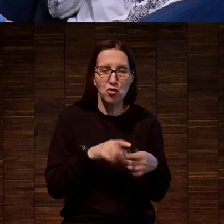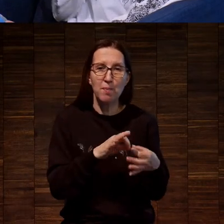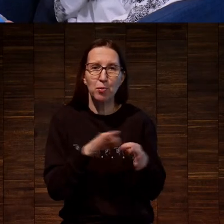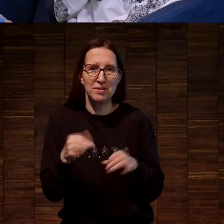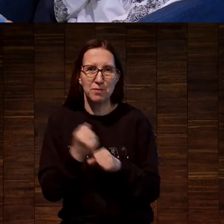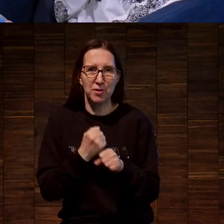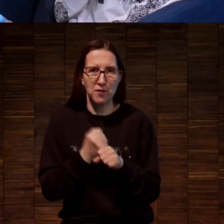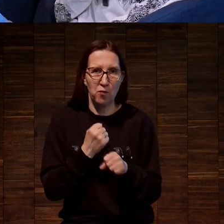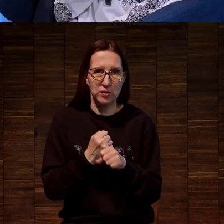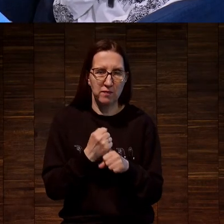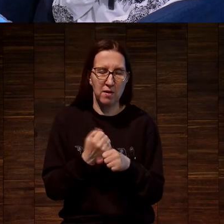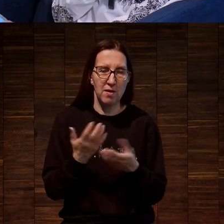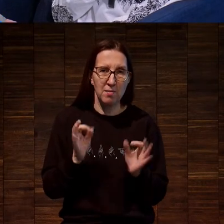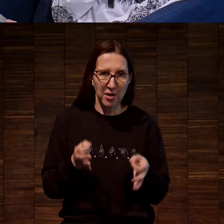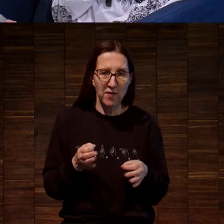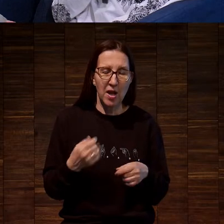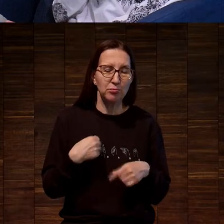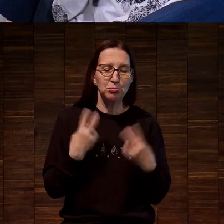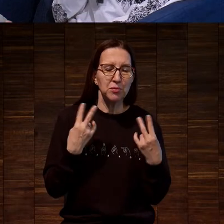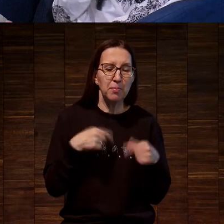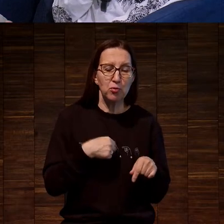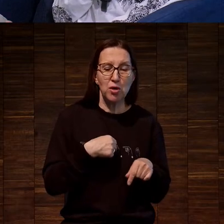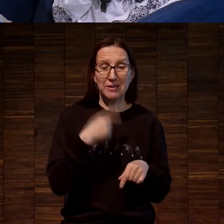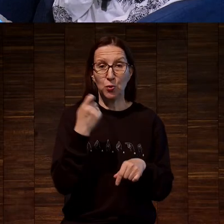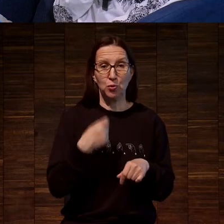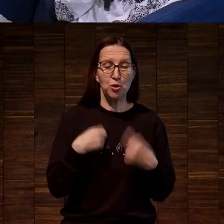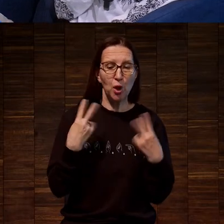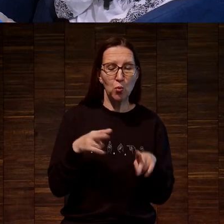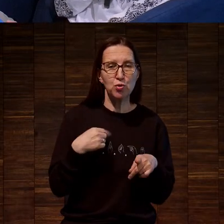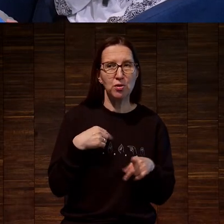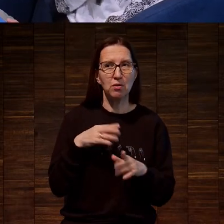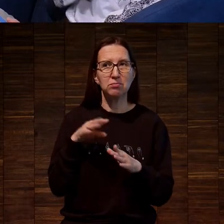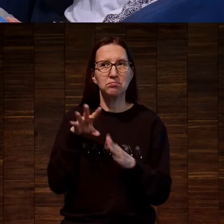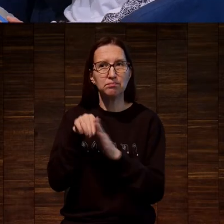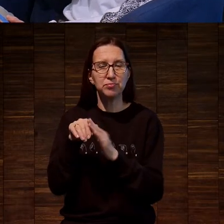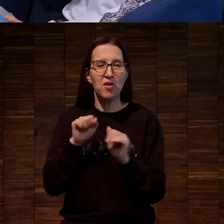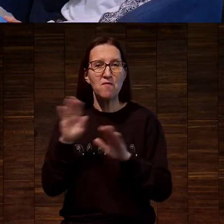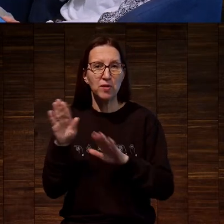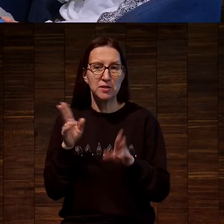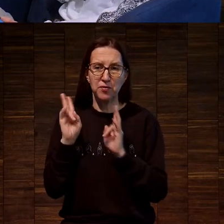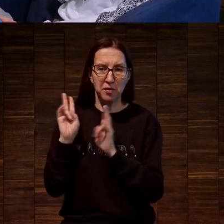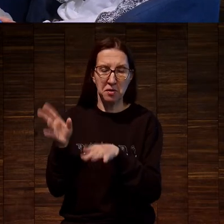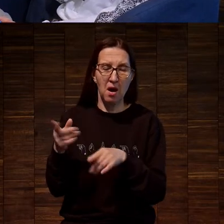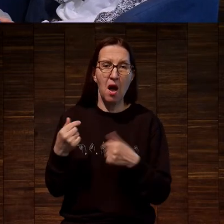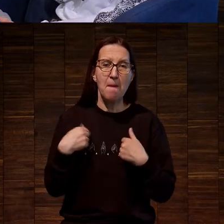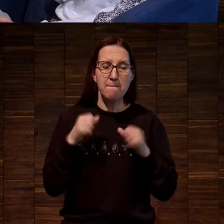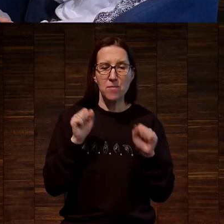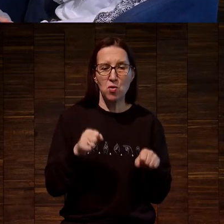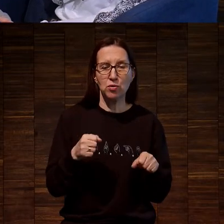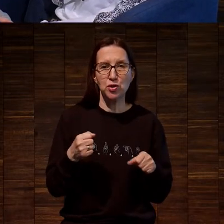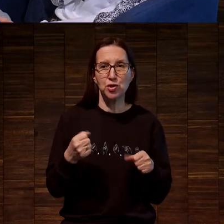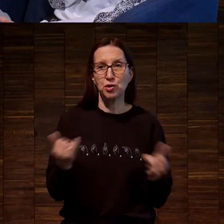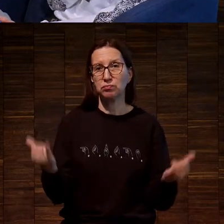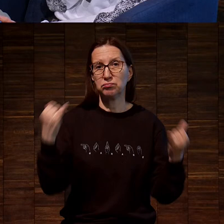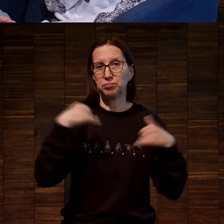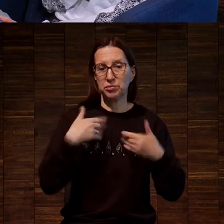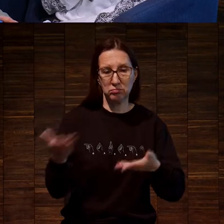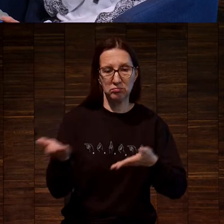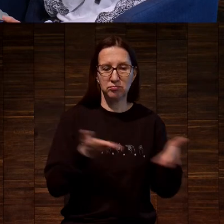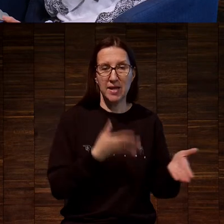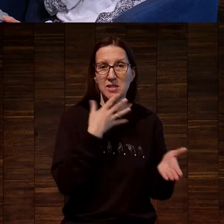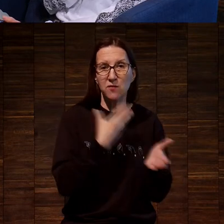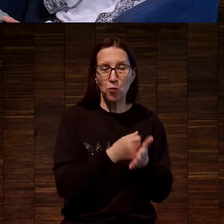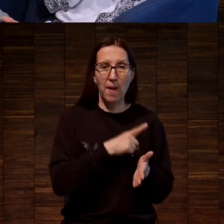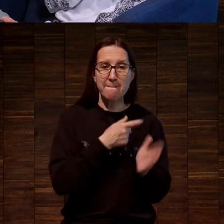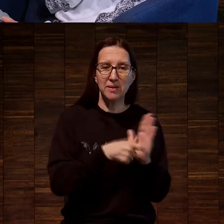какие-то кураторские организованные выставки. Ты можешь пустить гостей в